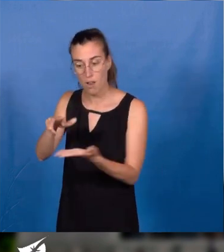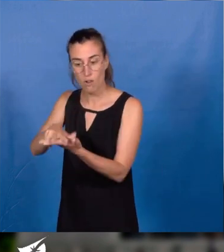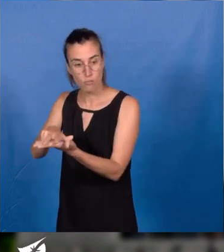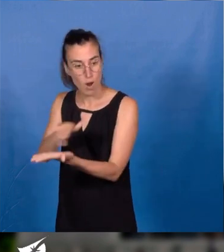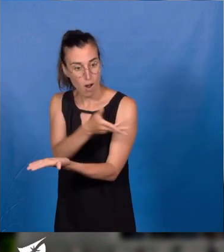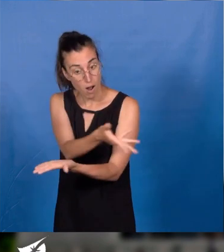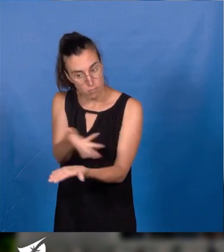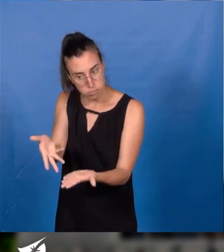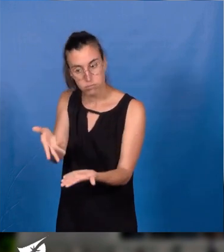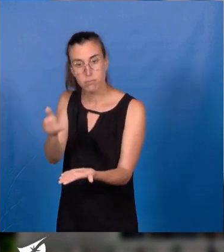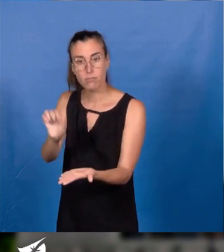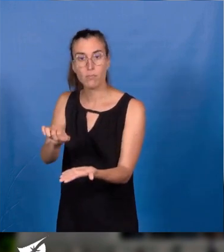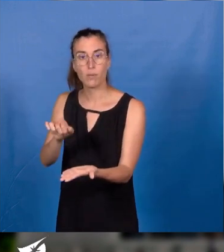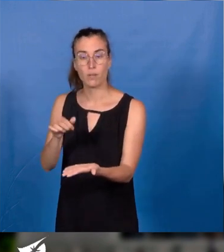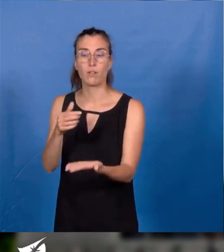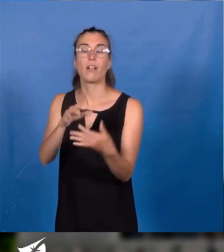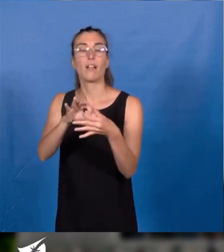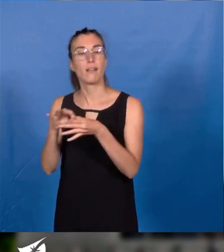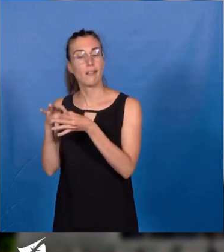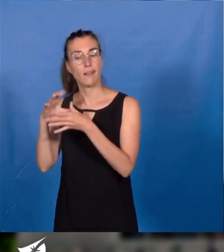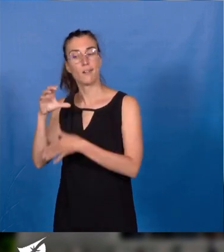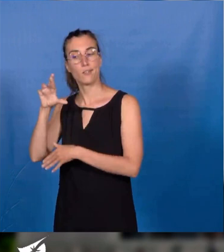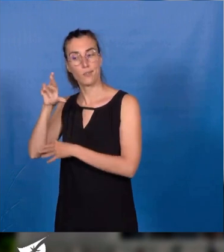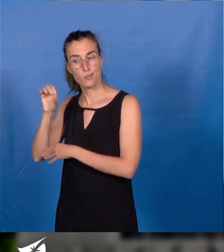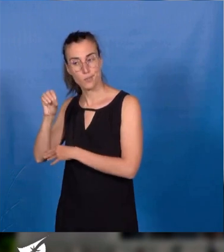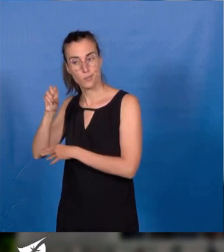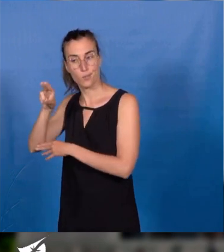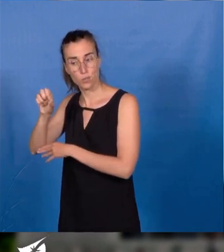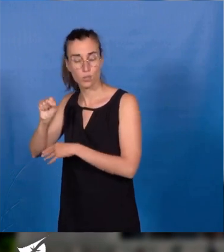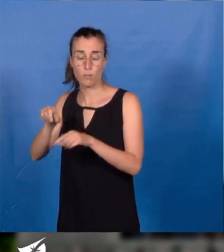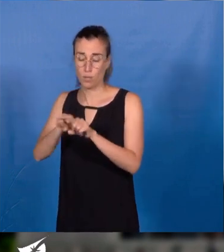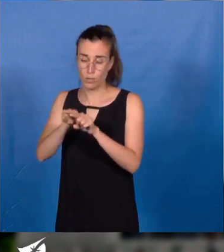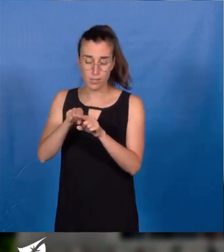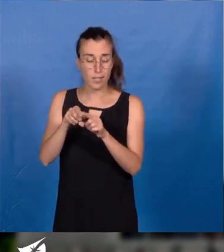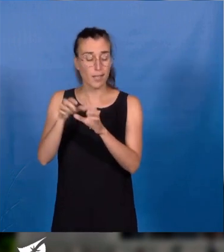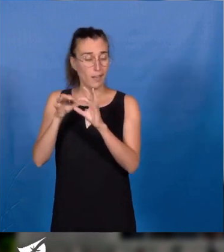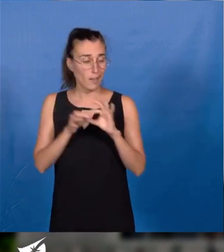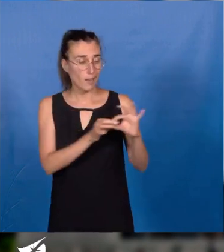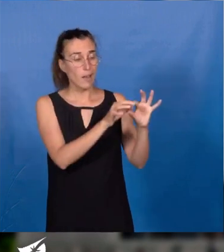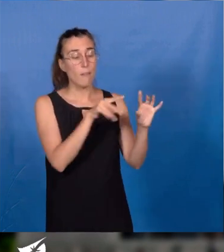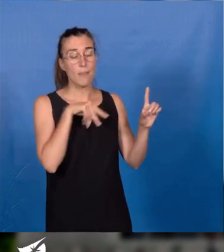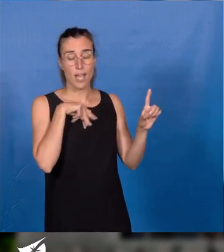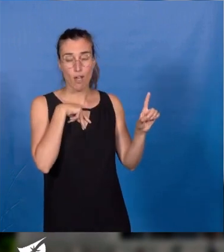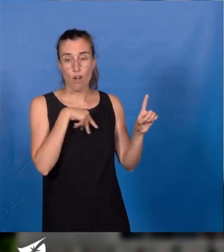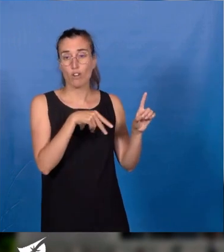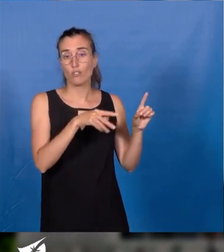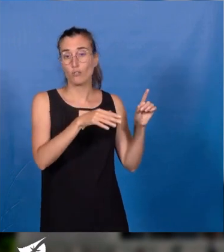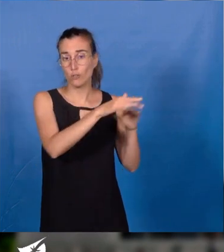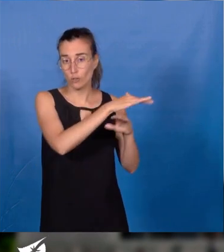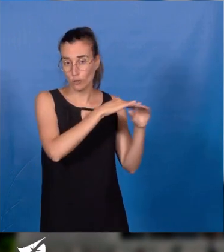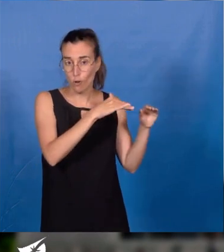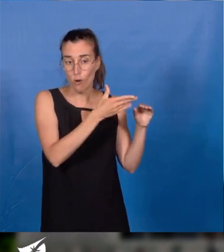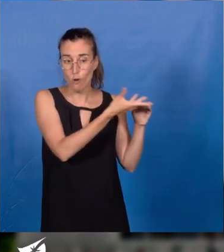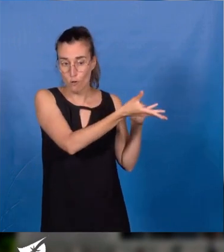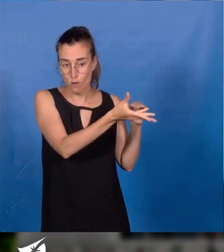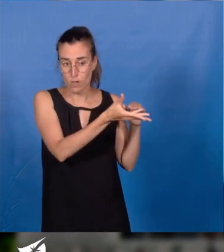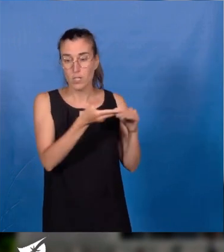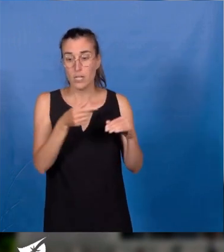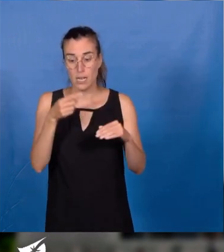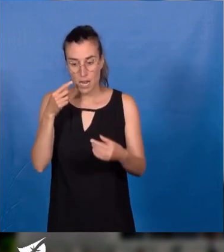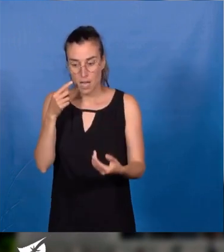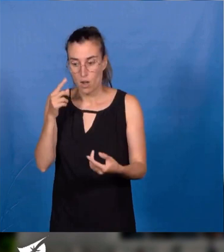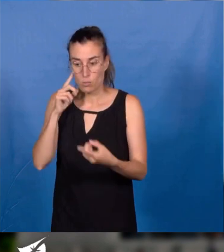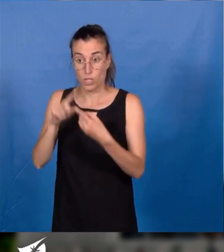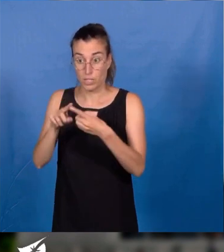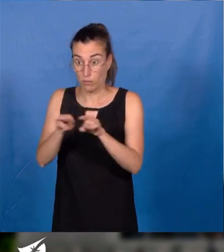qu'avec le travail que nous menons avec les bailleurs sociaux. C'est la mobilisation de tous les biens vacants,